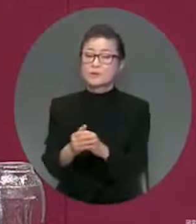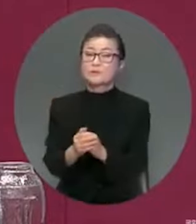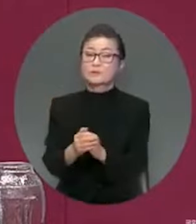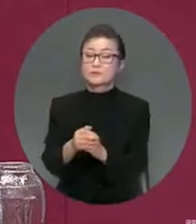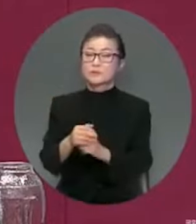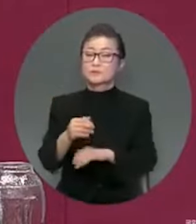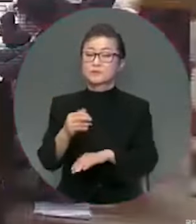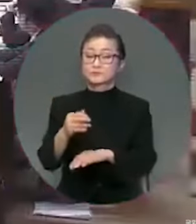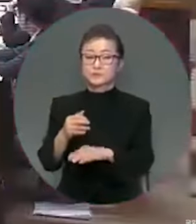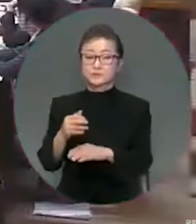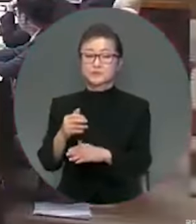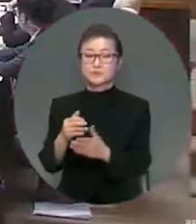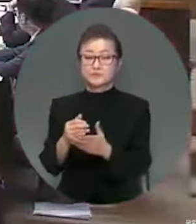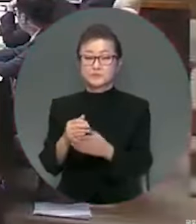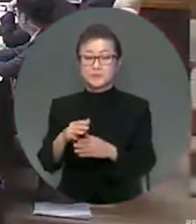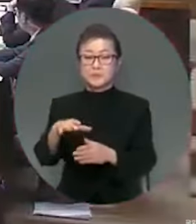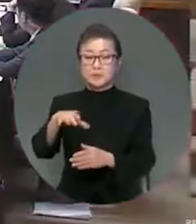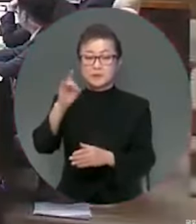나와주시기 바랍니다.